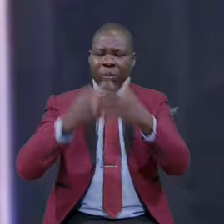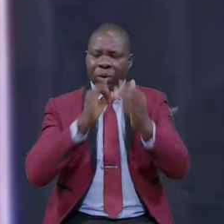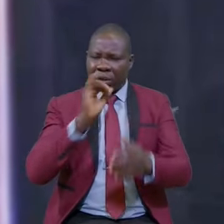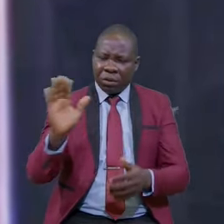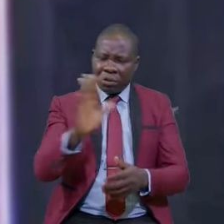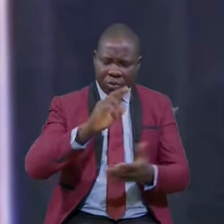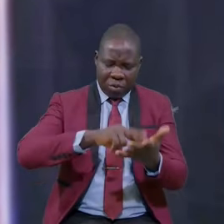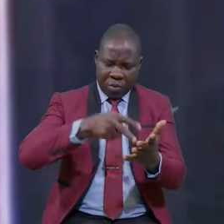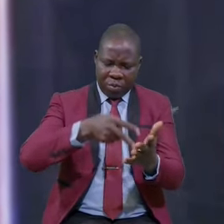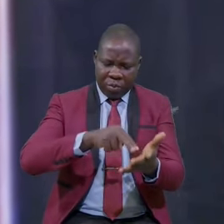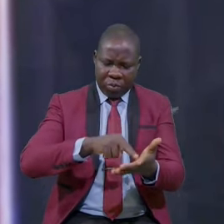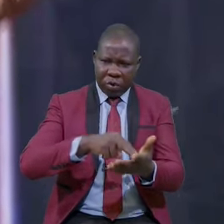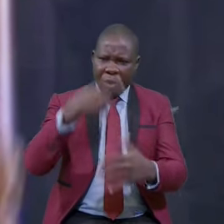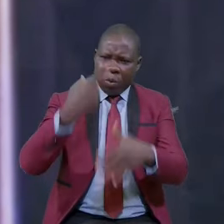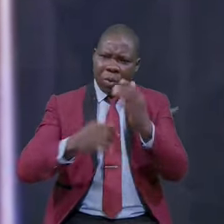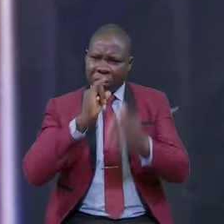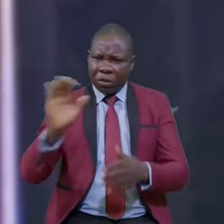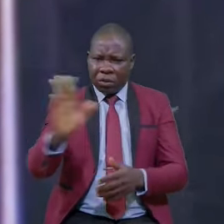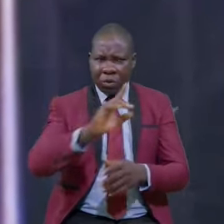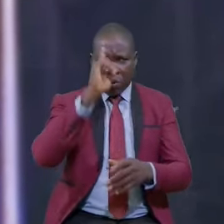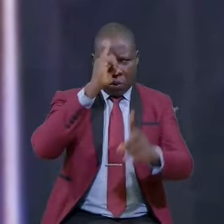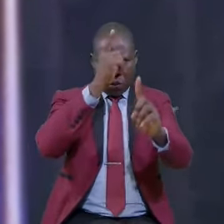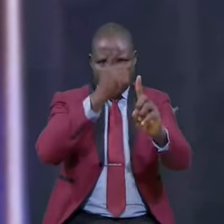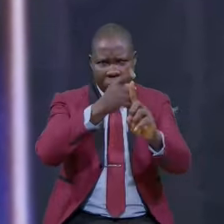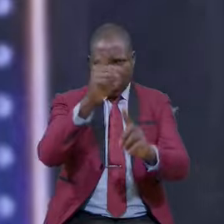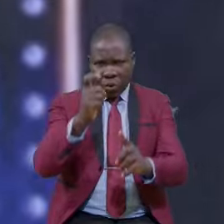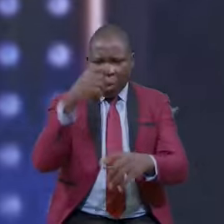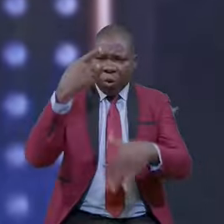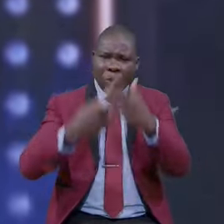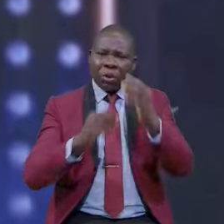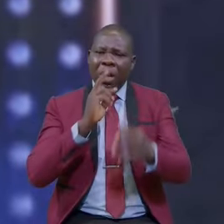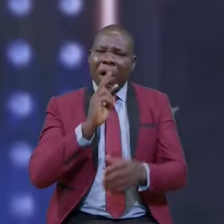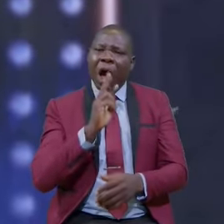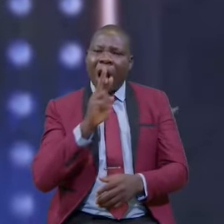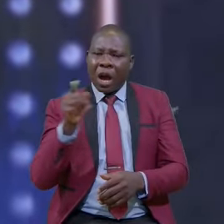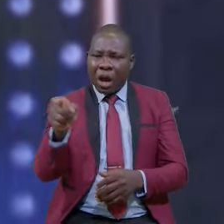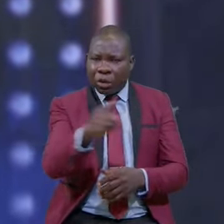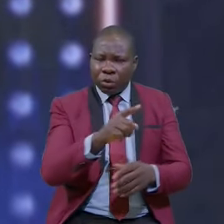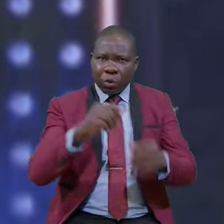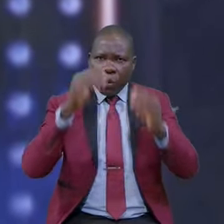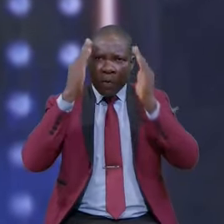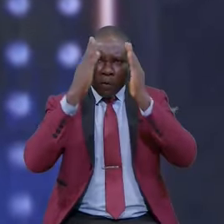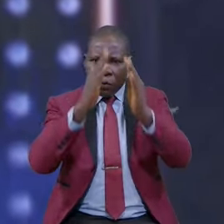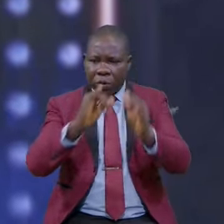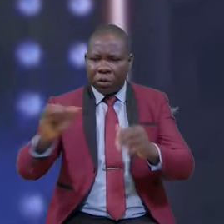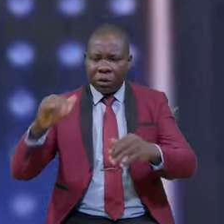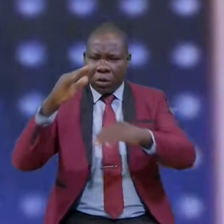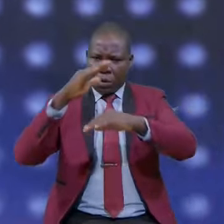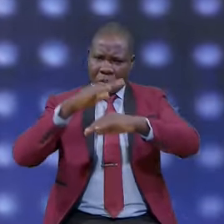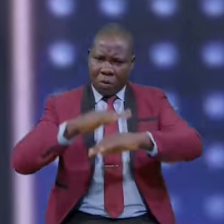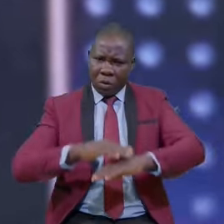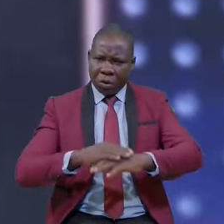te concentres-tu? What's the goal? Et quel est le but? And it just today, objectif? Sunday I have to preach. Dimanche, je dois prêcher. Et je prêche